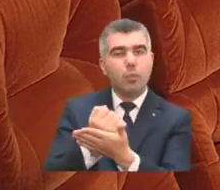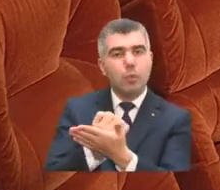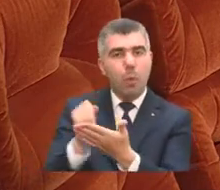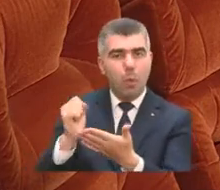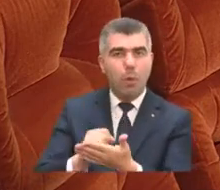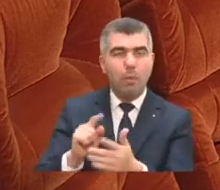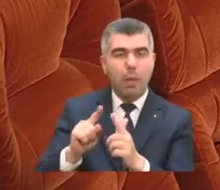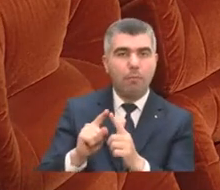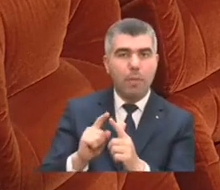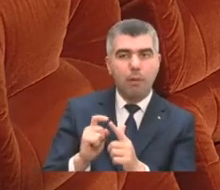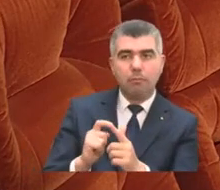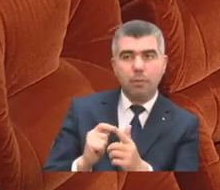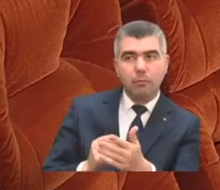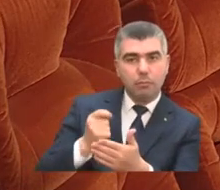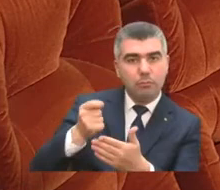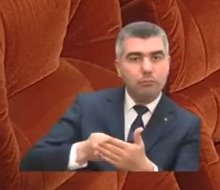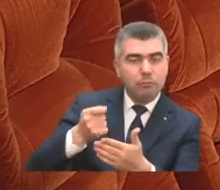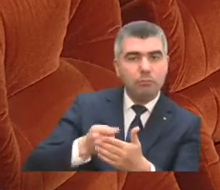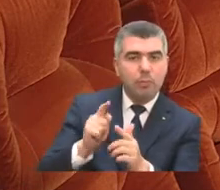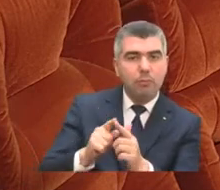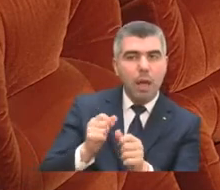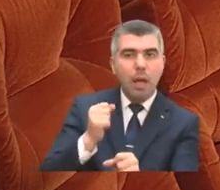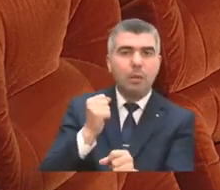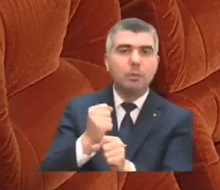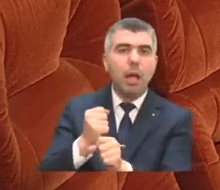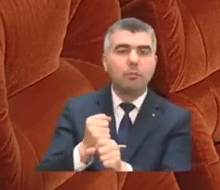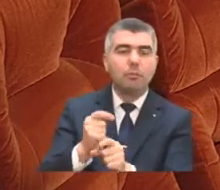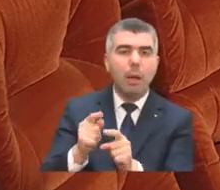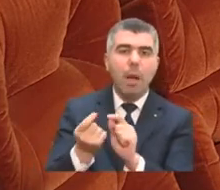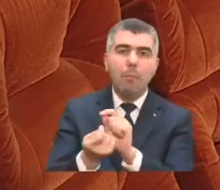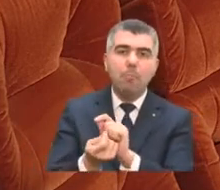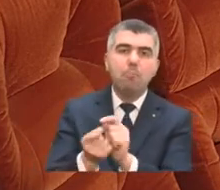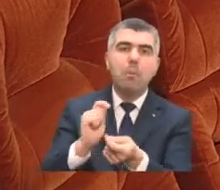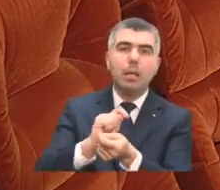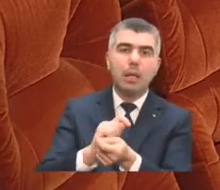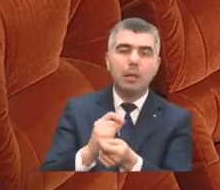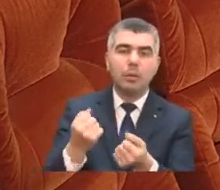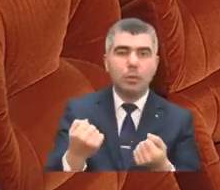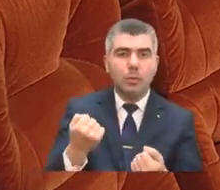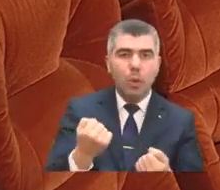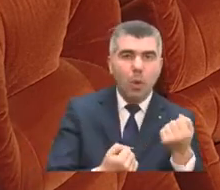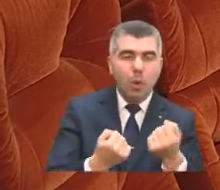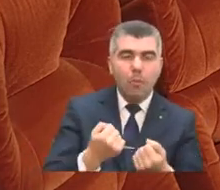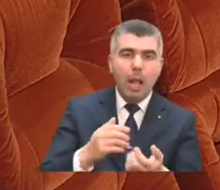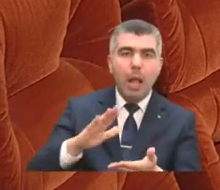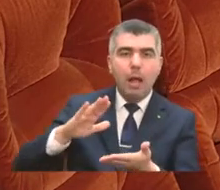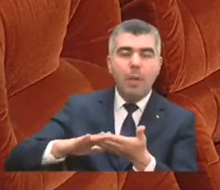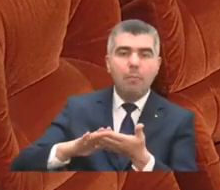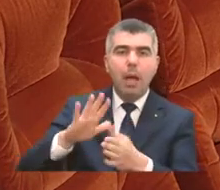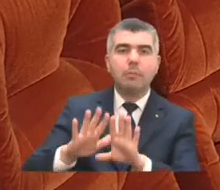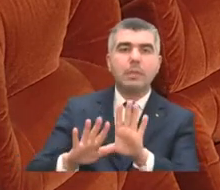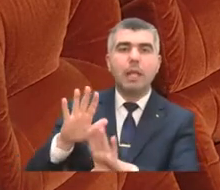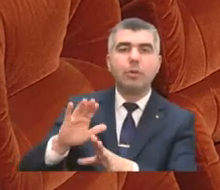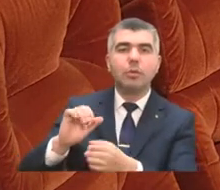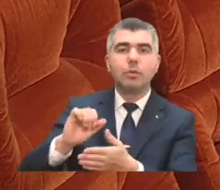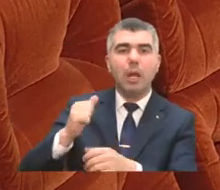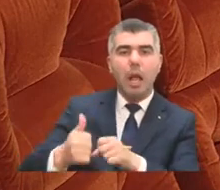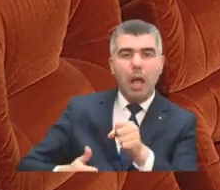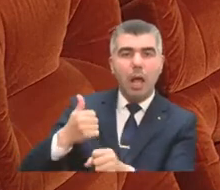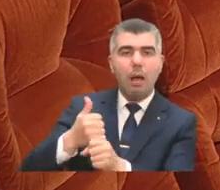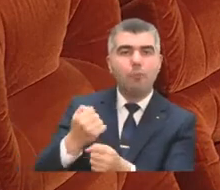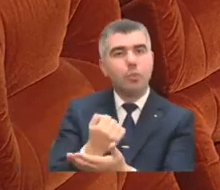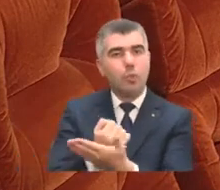تخصيص منح مهمه لفائده المهنيين باش يجددوا المركبات ديال النقل الطرقي اللي تجاوز عمرها 15 سنه.